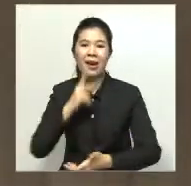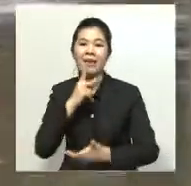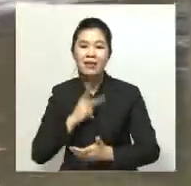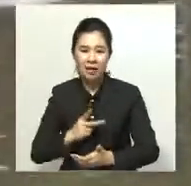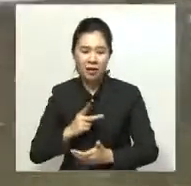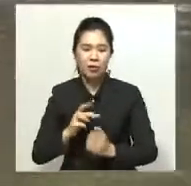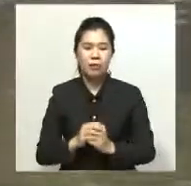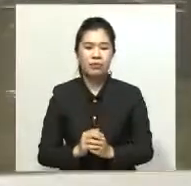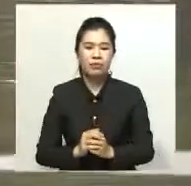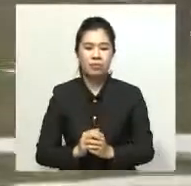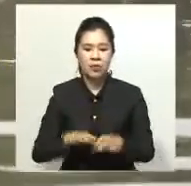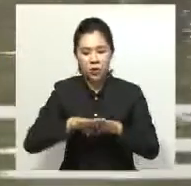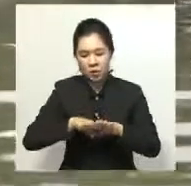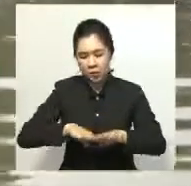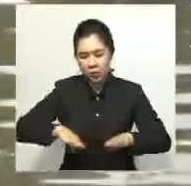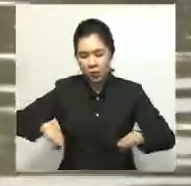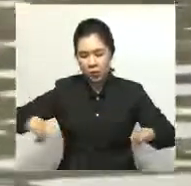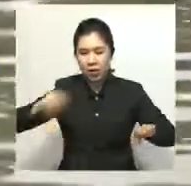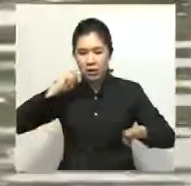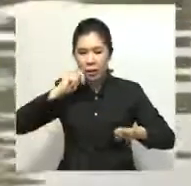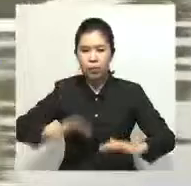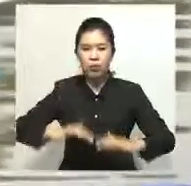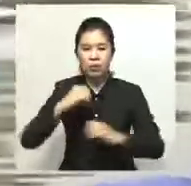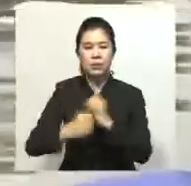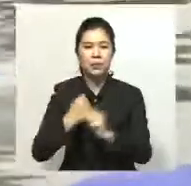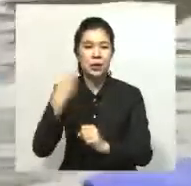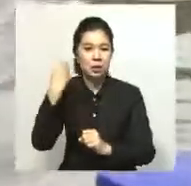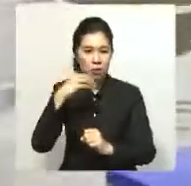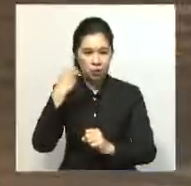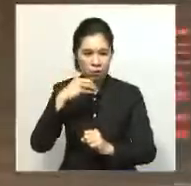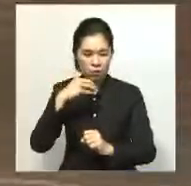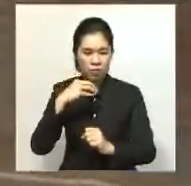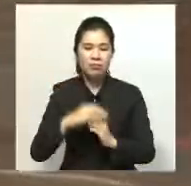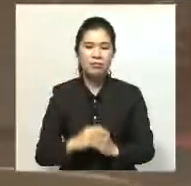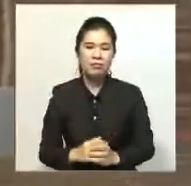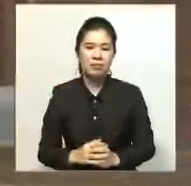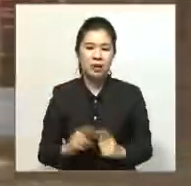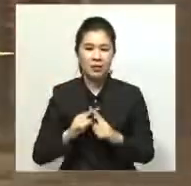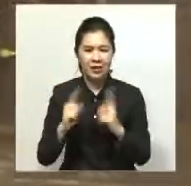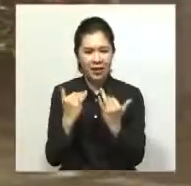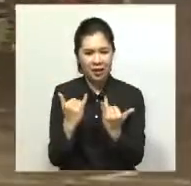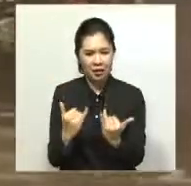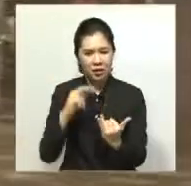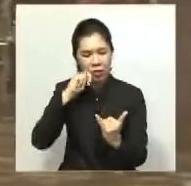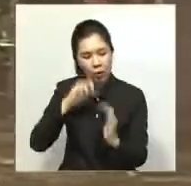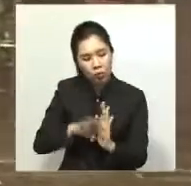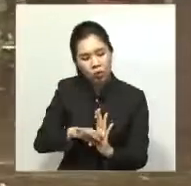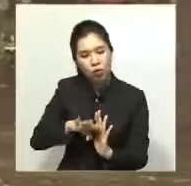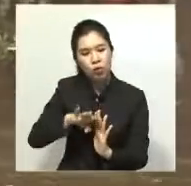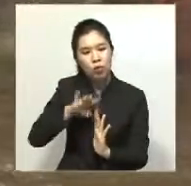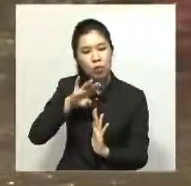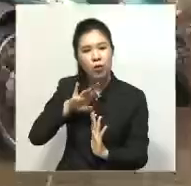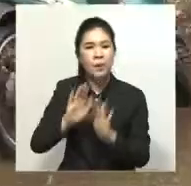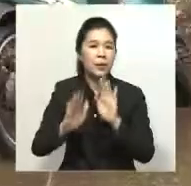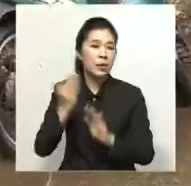รีซึ่งเป็นพื้นที่ลุ่มต่ำโดยทุกปีค่ะน้ำก็จะเข้าท่วมหมู่บ้านเป็นประจำนะคะแต่ปีนี้ปริมาณสูงกว่าปีที่ผ่านม